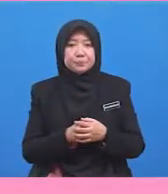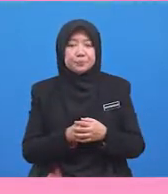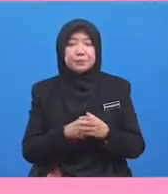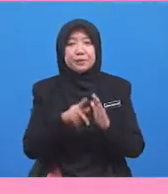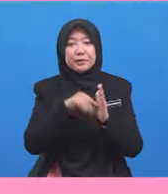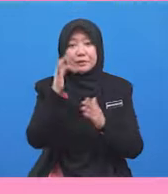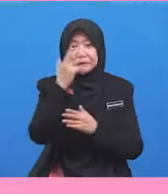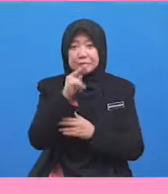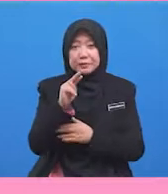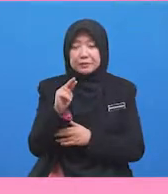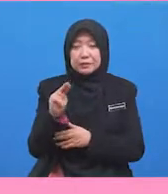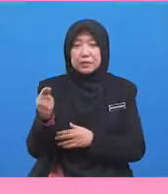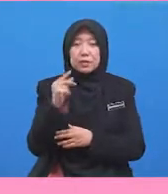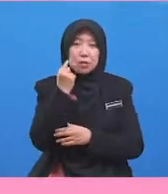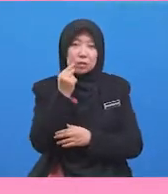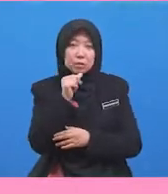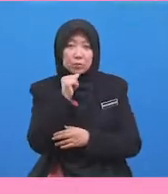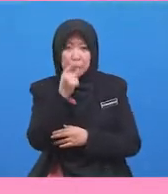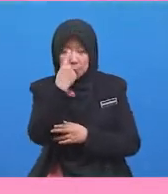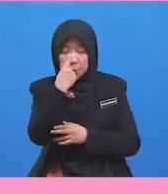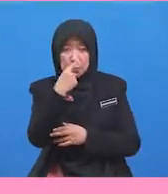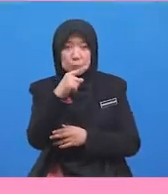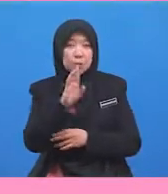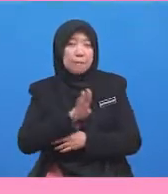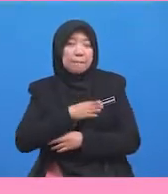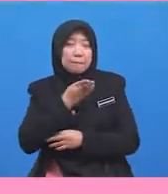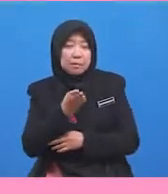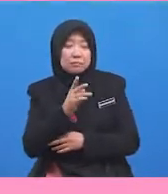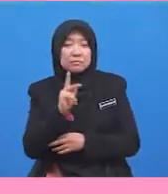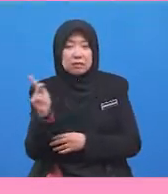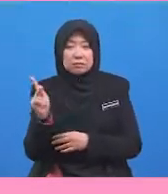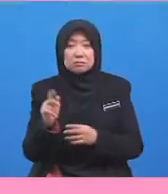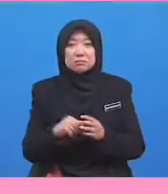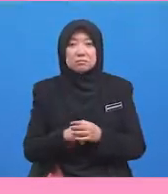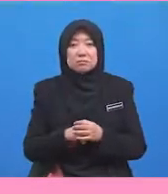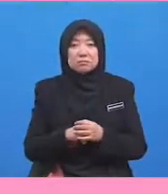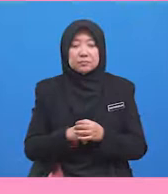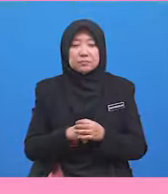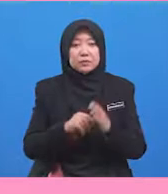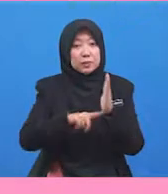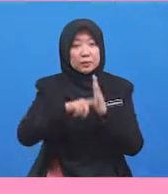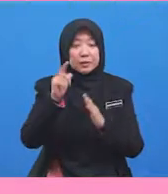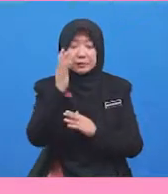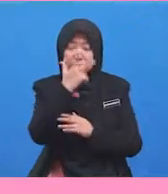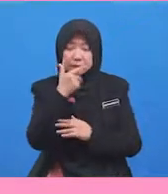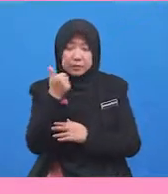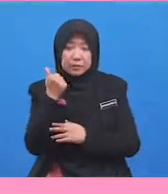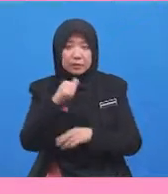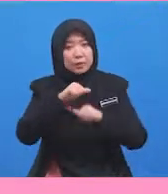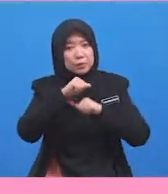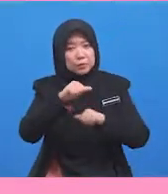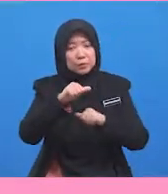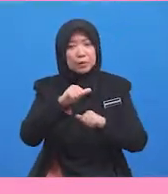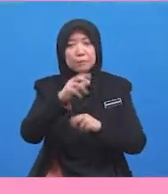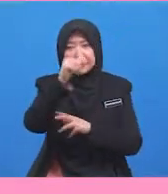kecantikan seseorang gadis bukan untuk dipanggil kain kelebihan dan kecantikan yang dianugerahkan